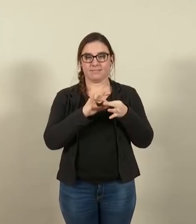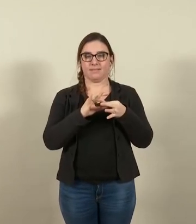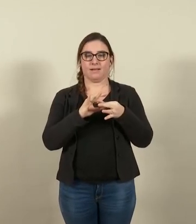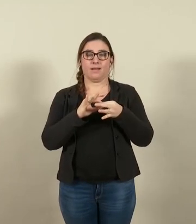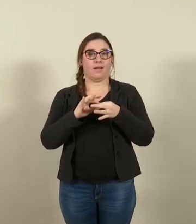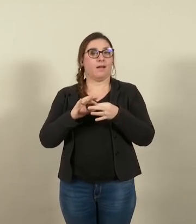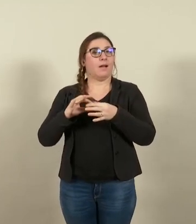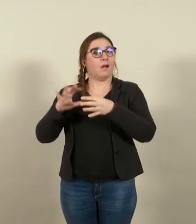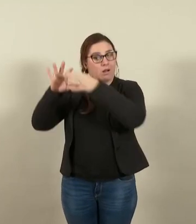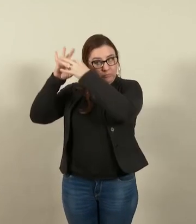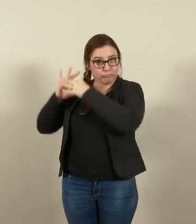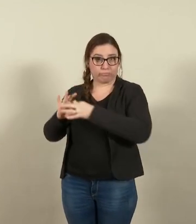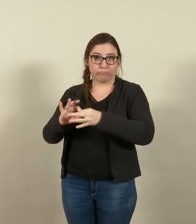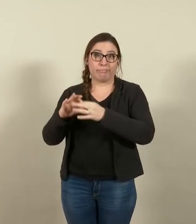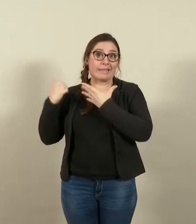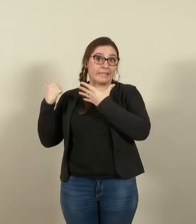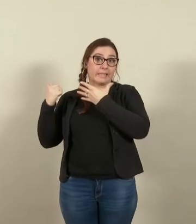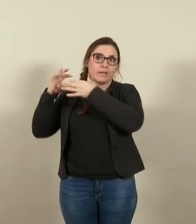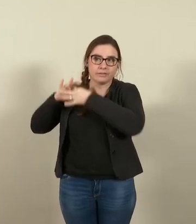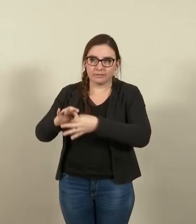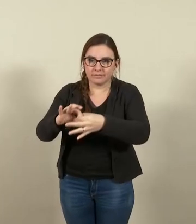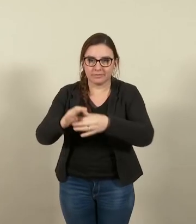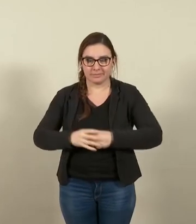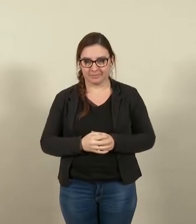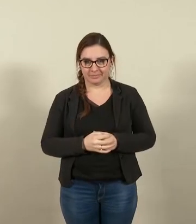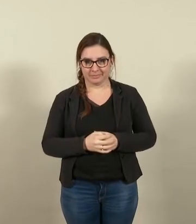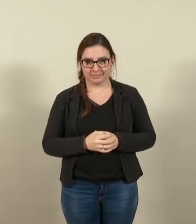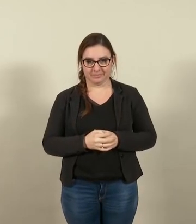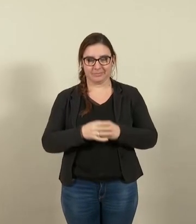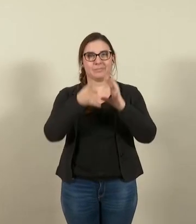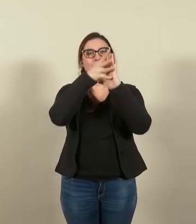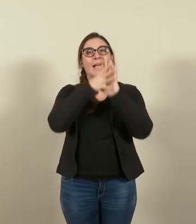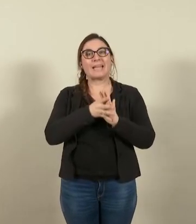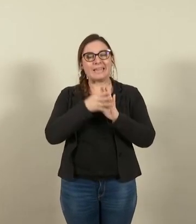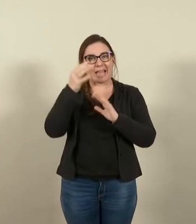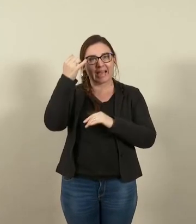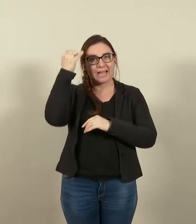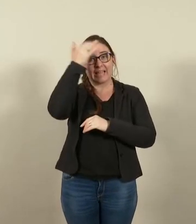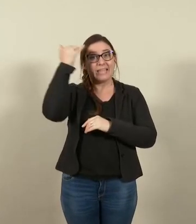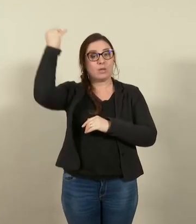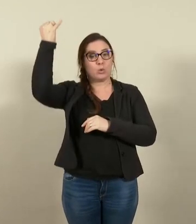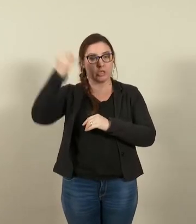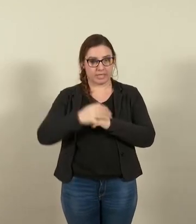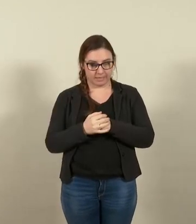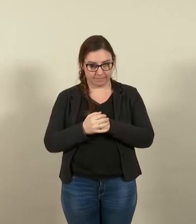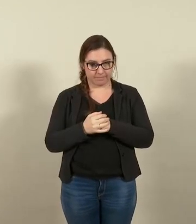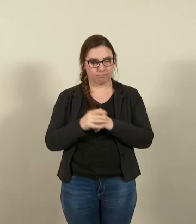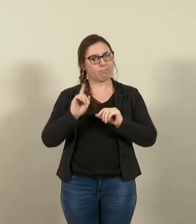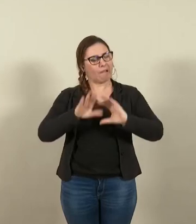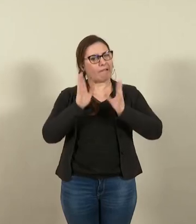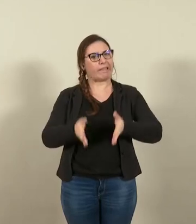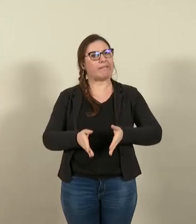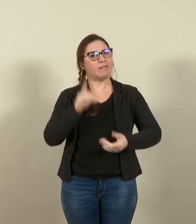continuité de la de la précédente pour vous assurer du suivi de vos critères idéologiques vous avez fait le choix à la faveur de la